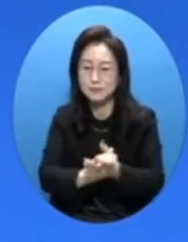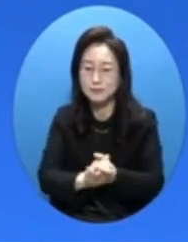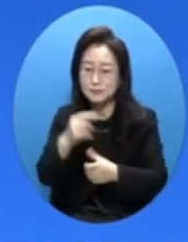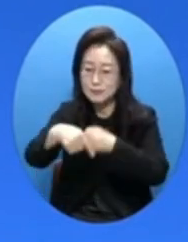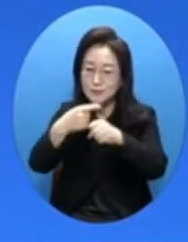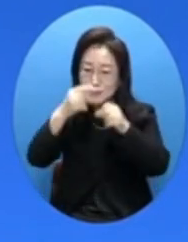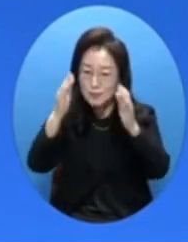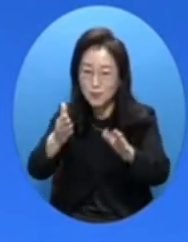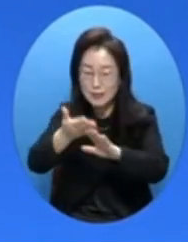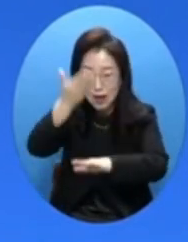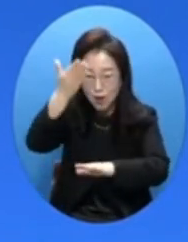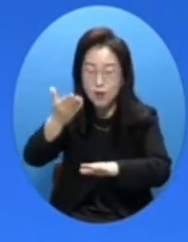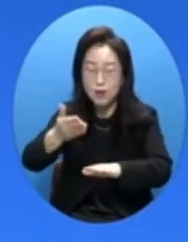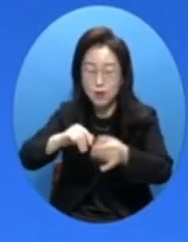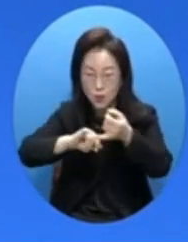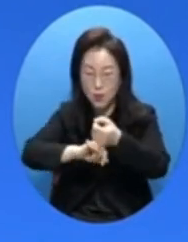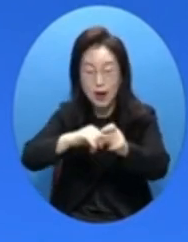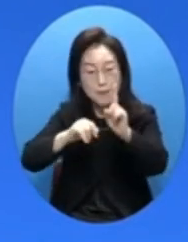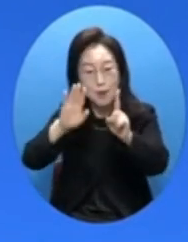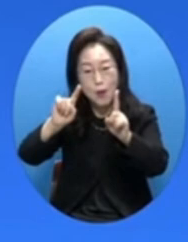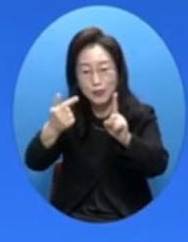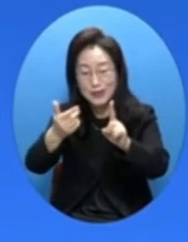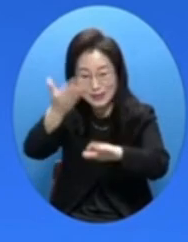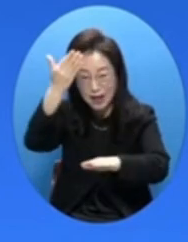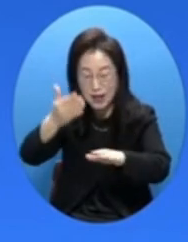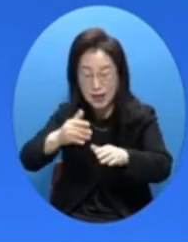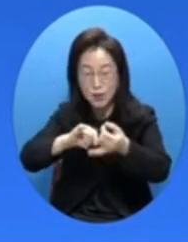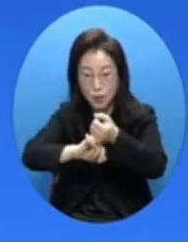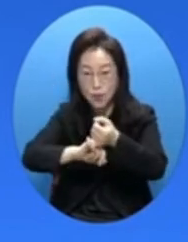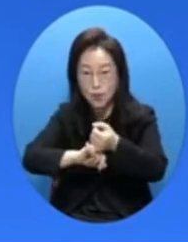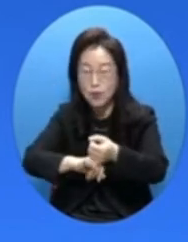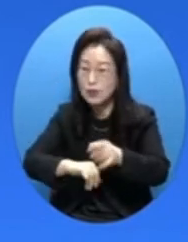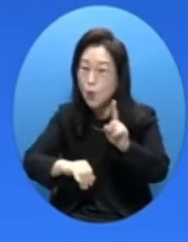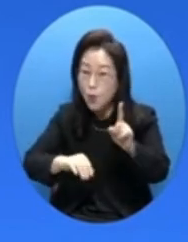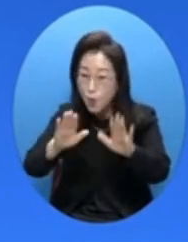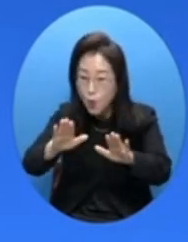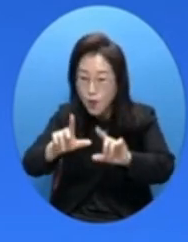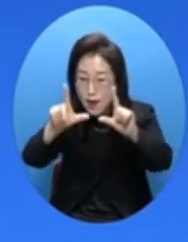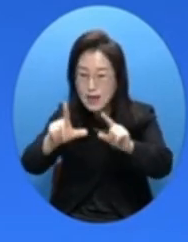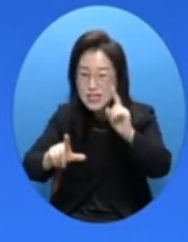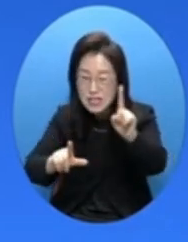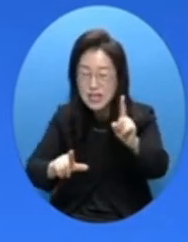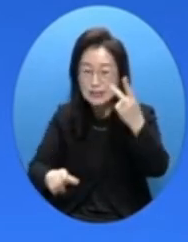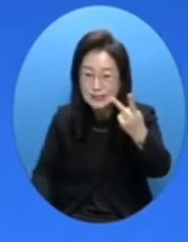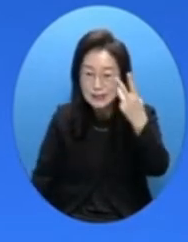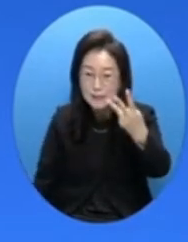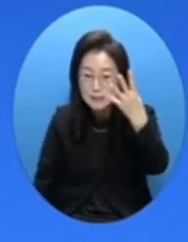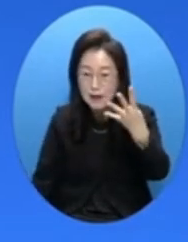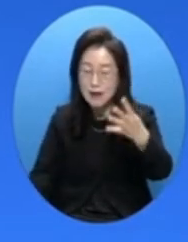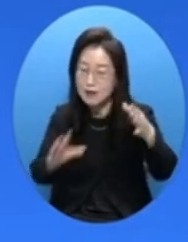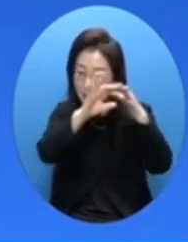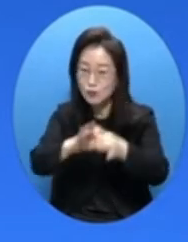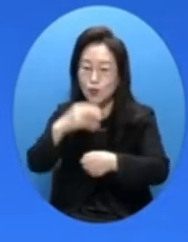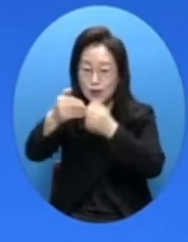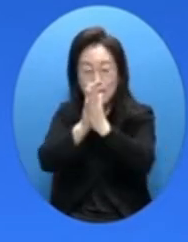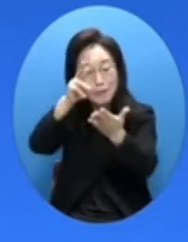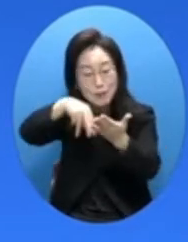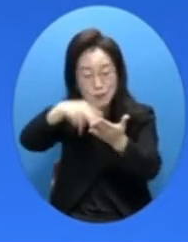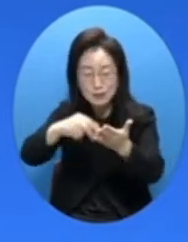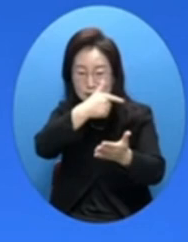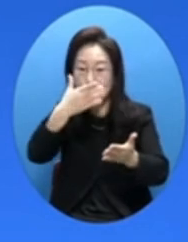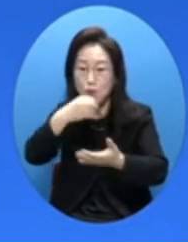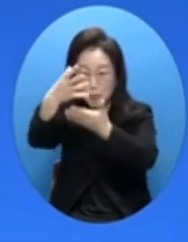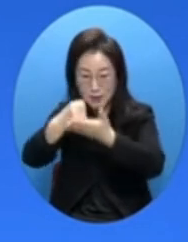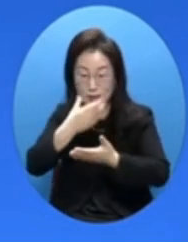이상을 하자고 우리 모든 성도의 캠페인을 벌이고 있는데 올해는 1독 아니라 2독, 3독, 4독 성경을 통해서 큰 복을 받는 여러분 되기를 주님의